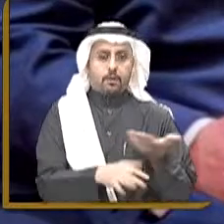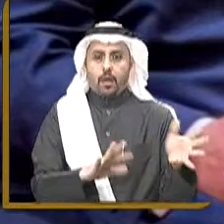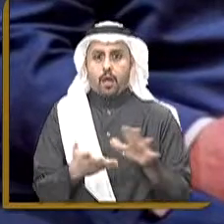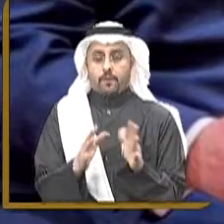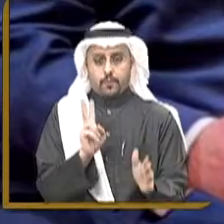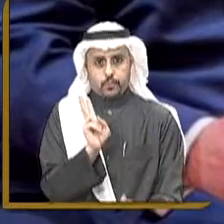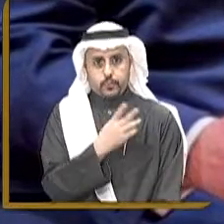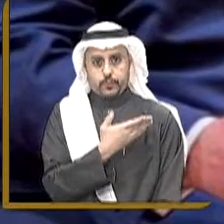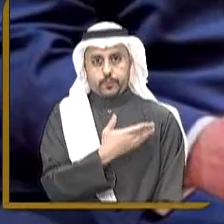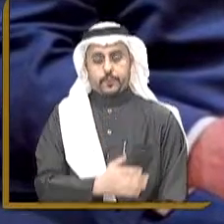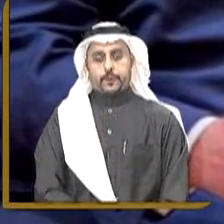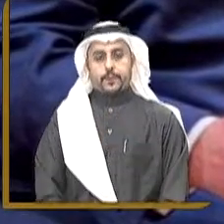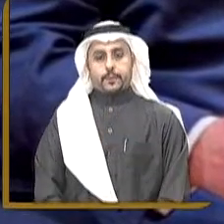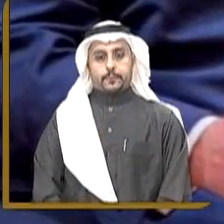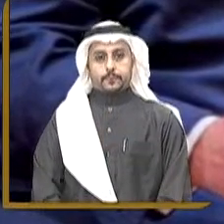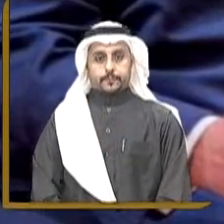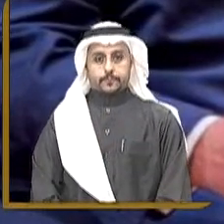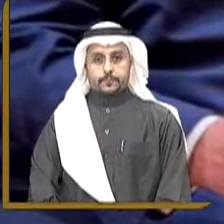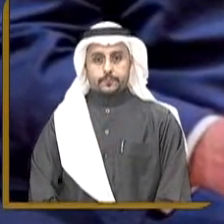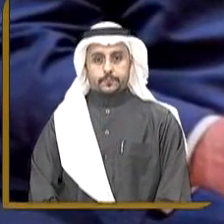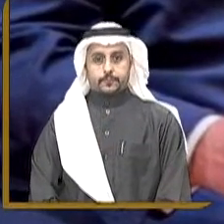الأستاذ فهد الرشيد.